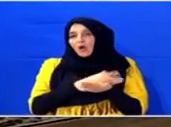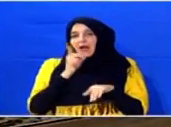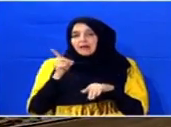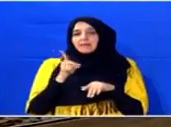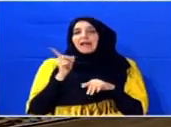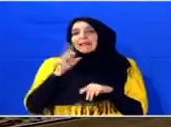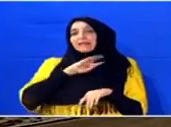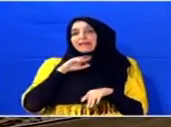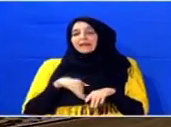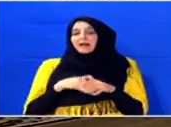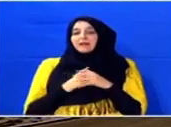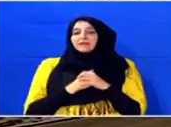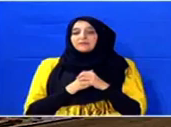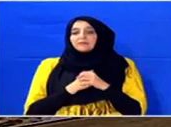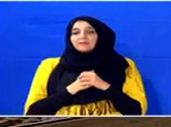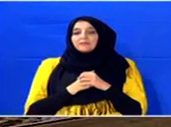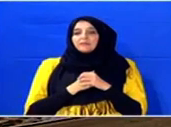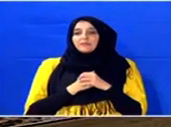احنا عيال